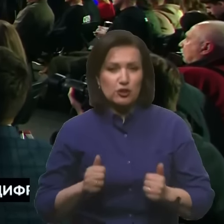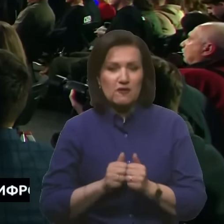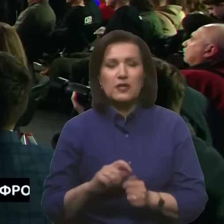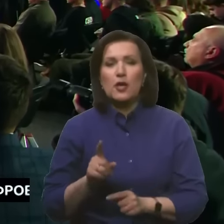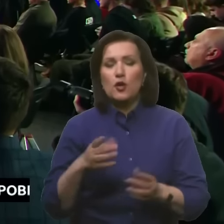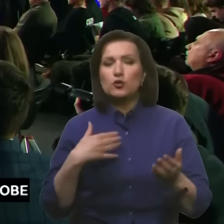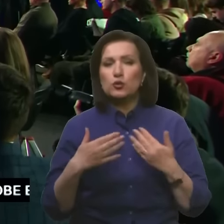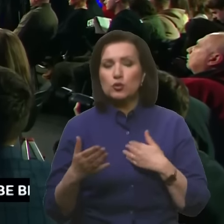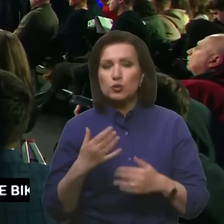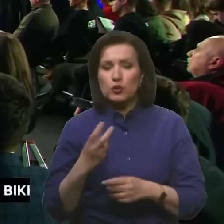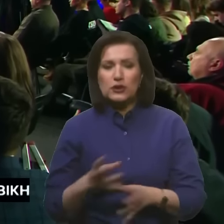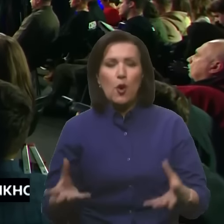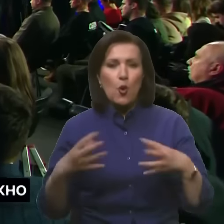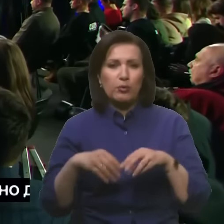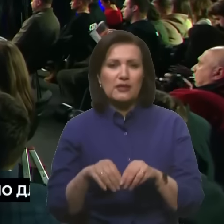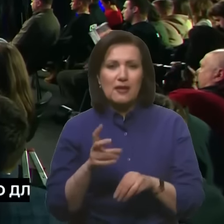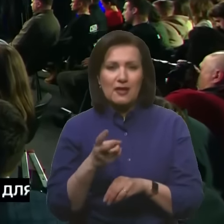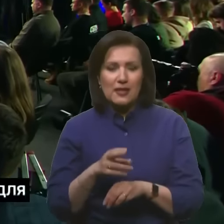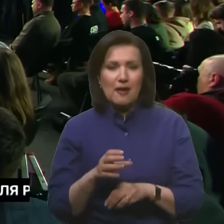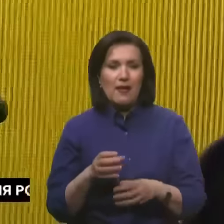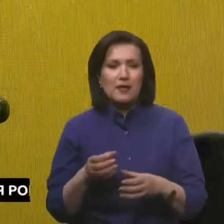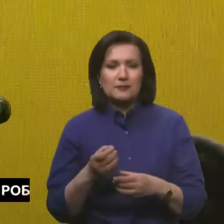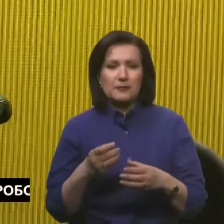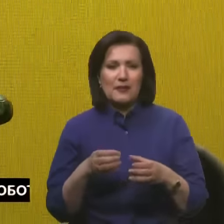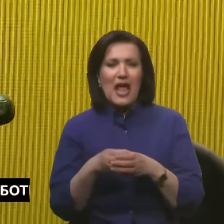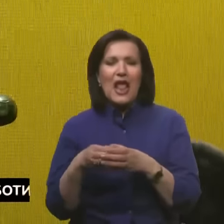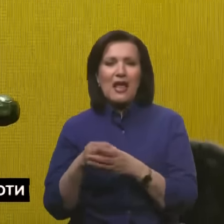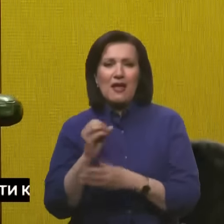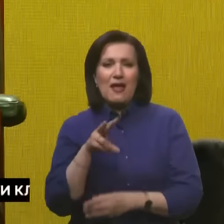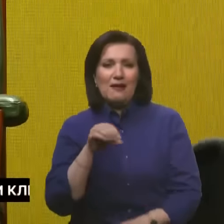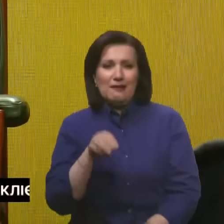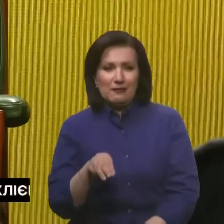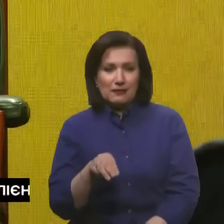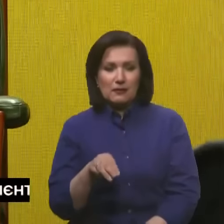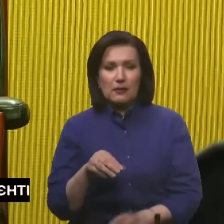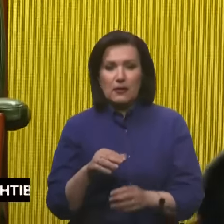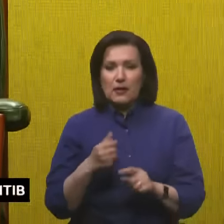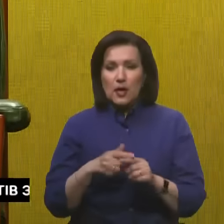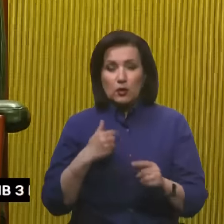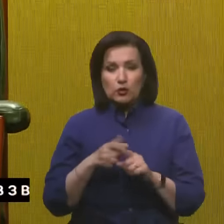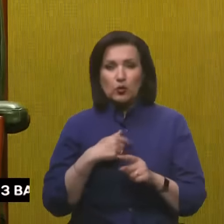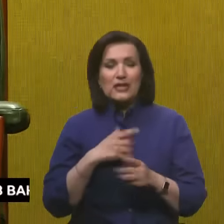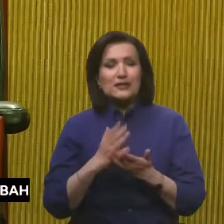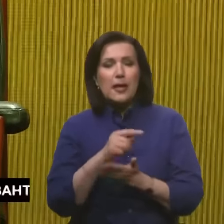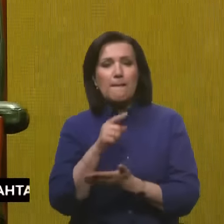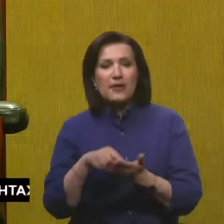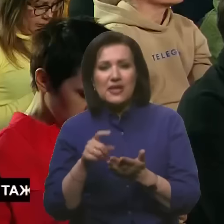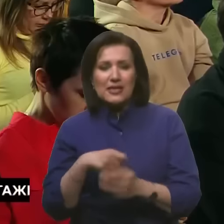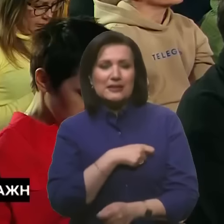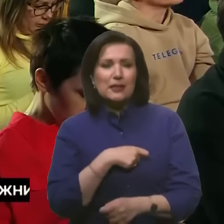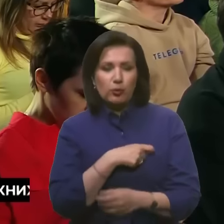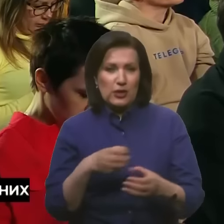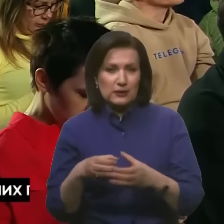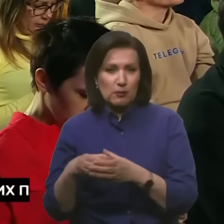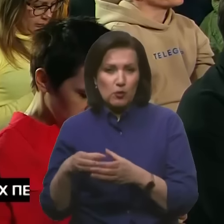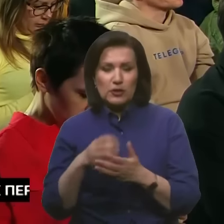Що стосується об'єднання еліт, про які ви кажете. Ви самі до цього, колеги ваші кажуть, у нас є питання з депутатським